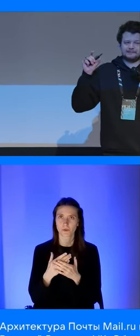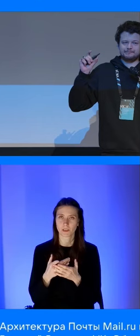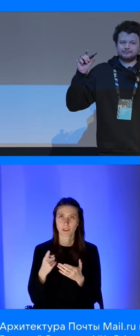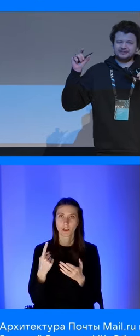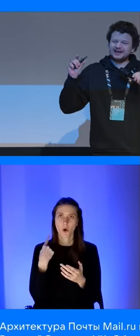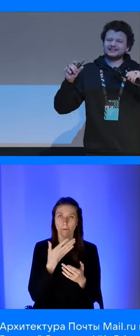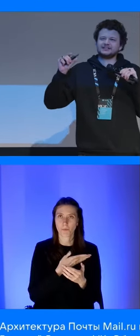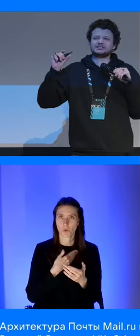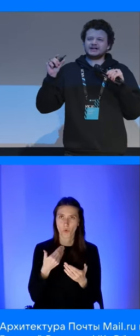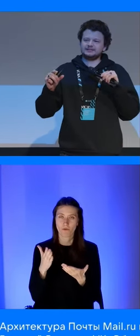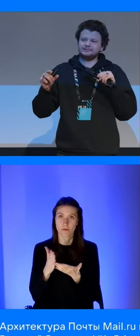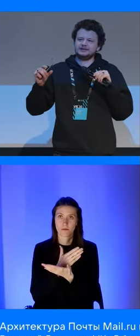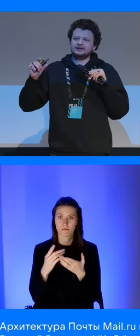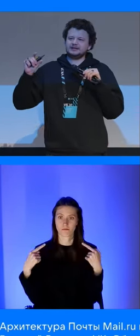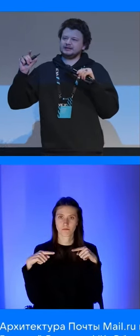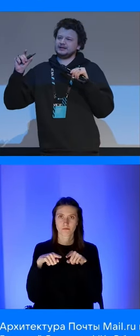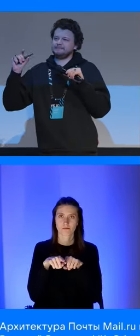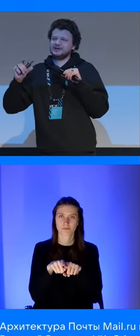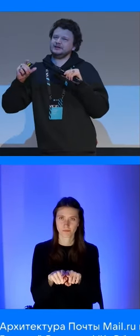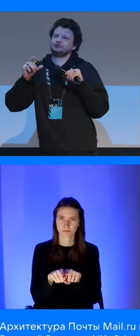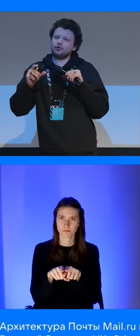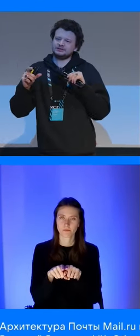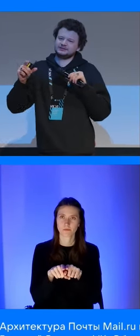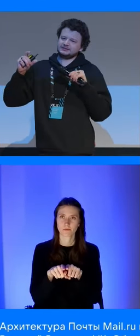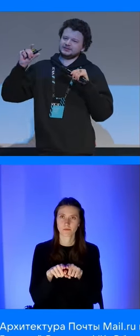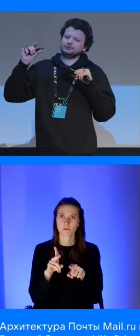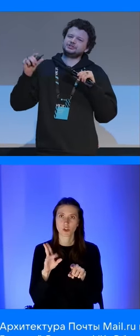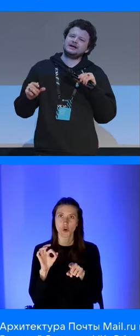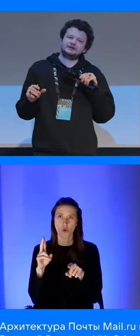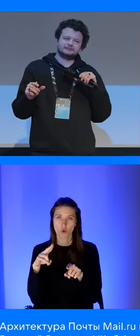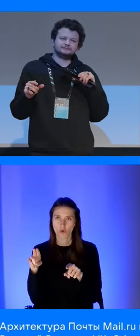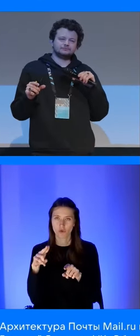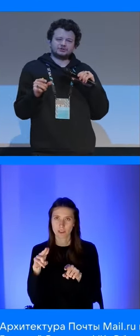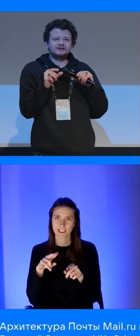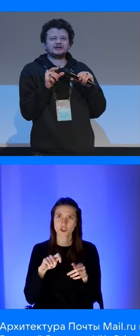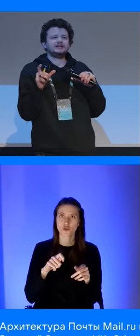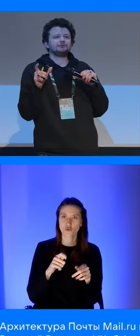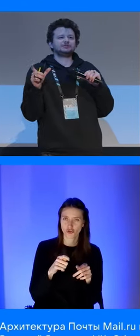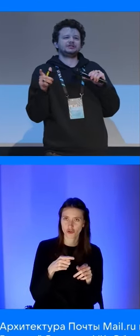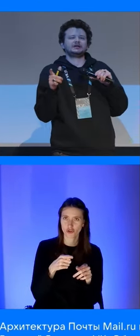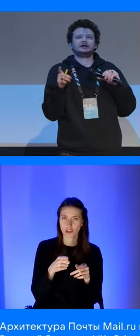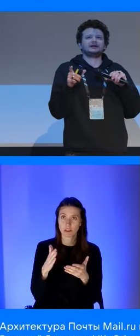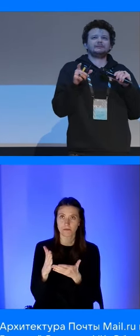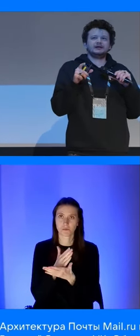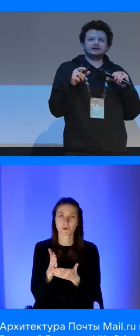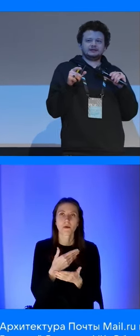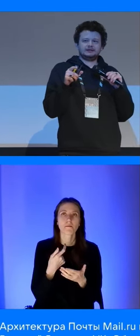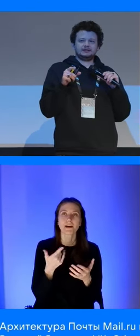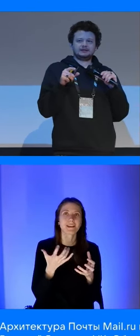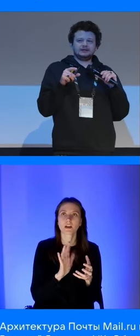с бинарно сжатыми bare-encoded ключами. То есть мы не храним ключи, как